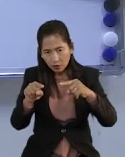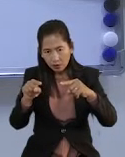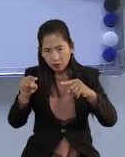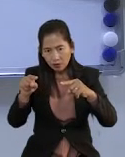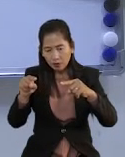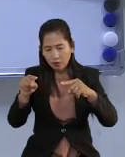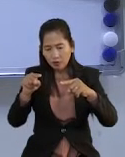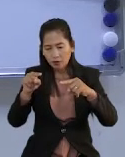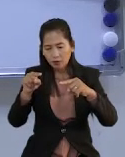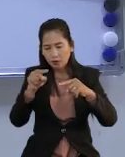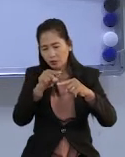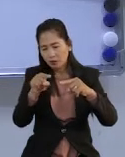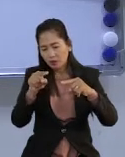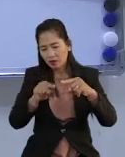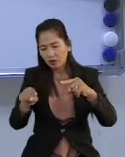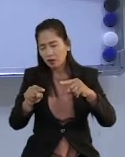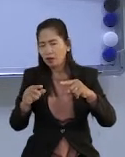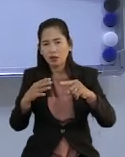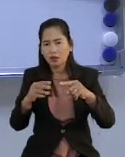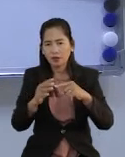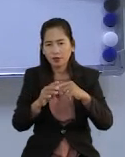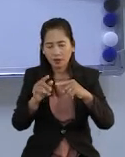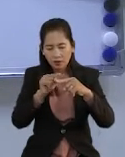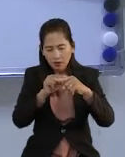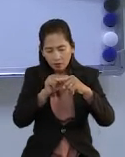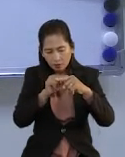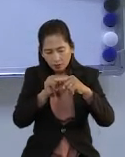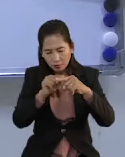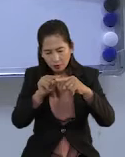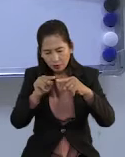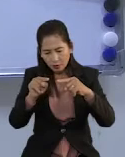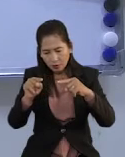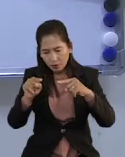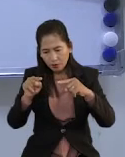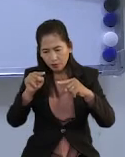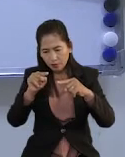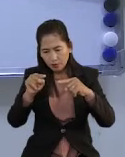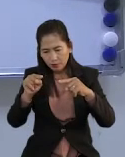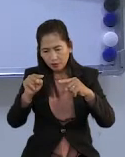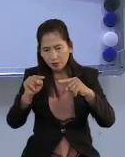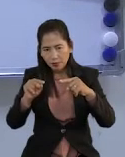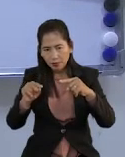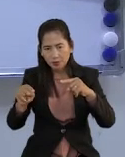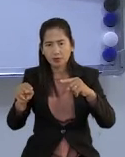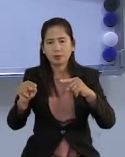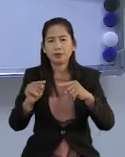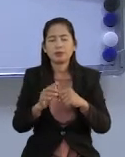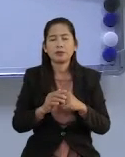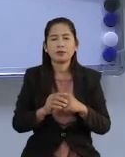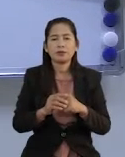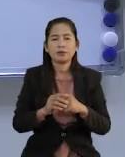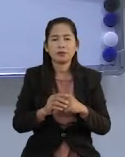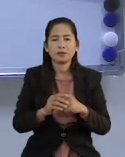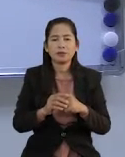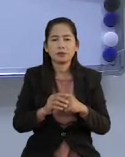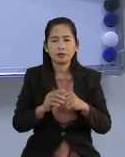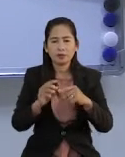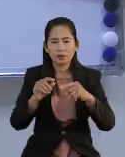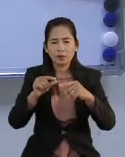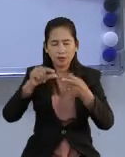mời nè in nè vì ớt xa tên là cô nát nhưng chẳng cô nạ hiền mà khẩn mà nè tại thơ mấy ai bà tuột nâng vía vì nơi chọn cả